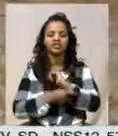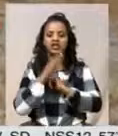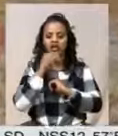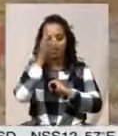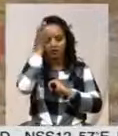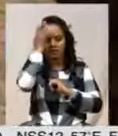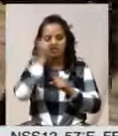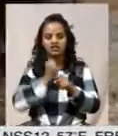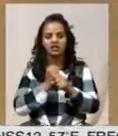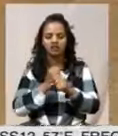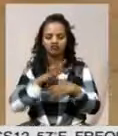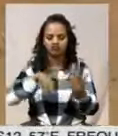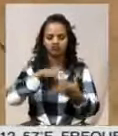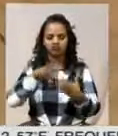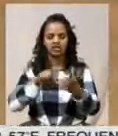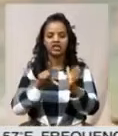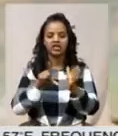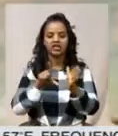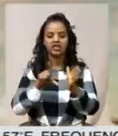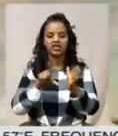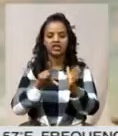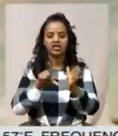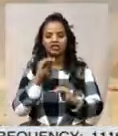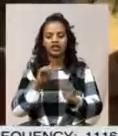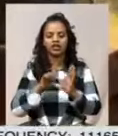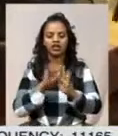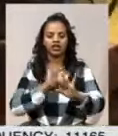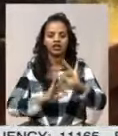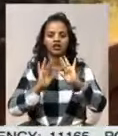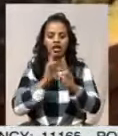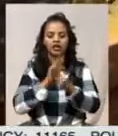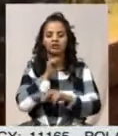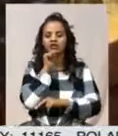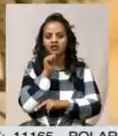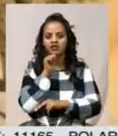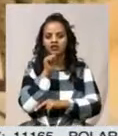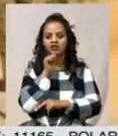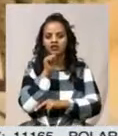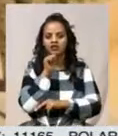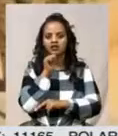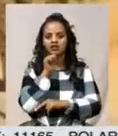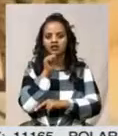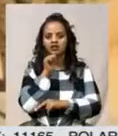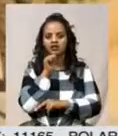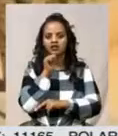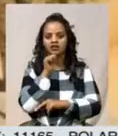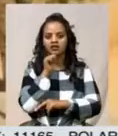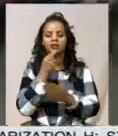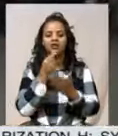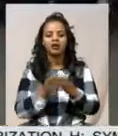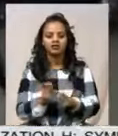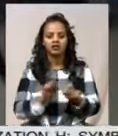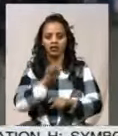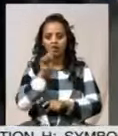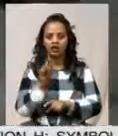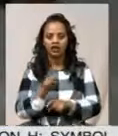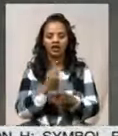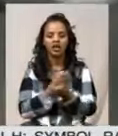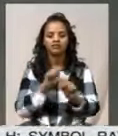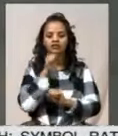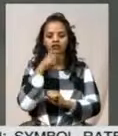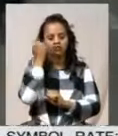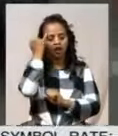የመንግስት ሚና መደበላለቅ፣ የህግ በላይነትና የህግ ልዕልና አለማስከበር፣ የህዝቡን አንገብጋቢ የልማትና የመልካም አስተዳደር ጥያቄዎች አለመፍታት